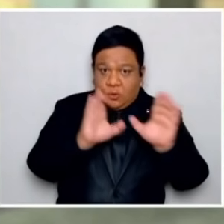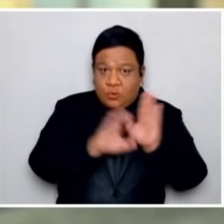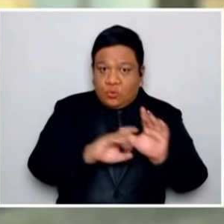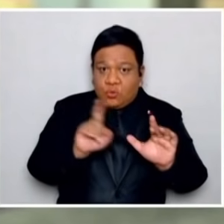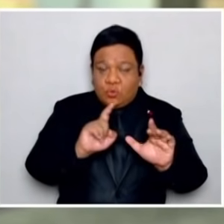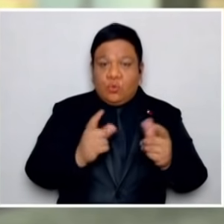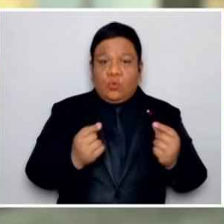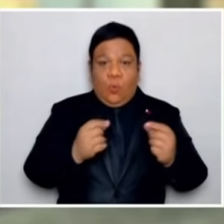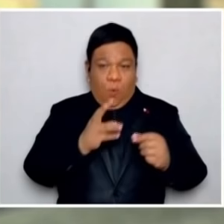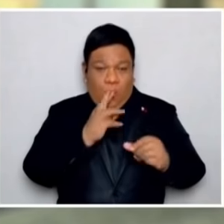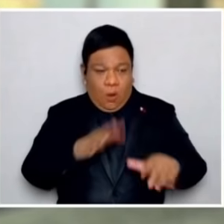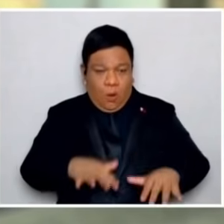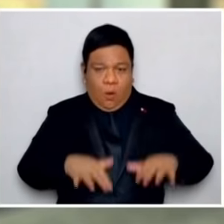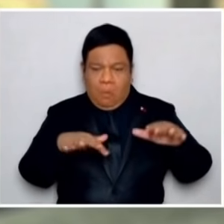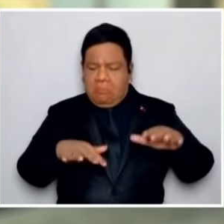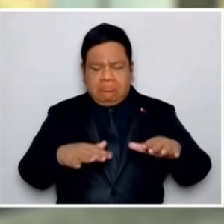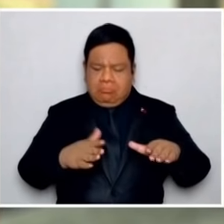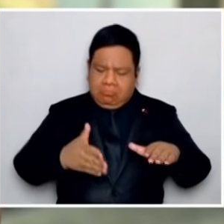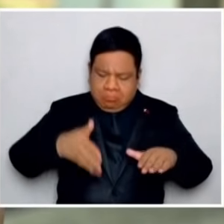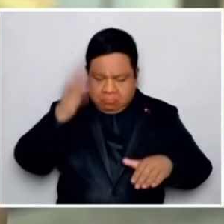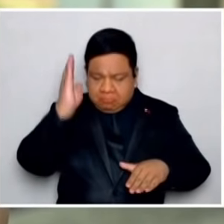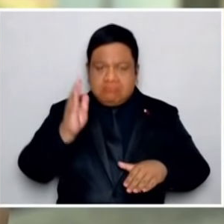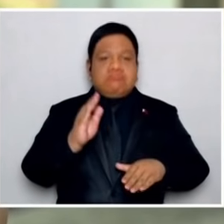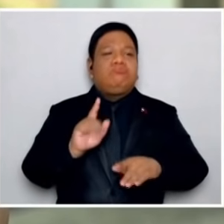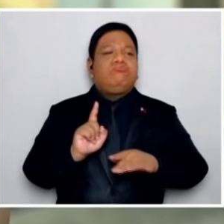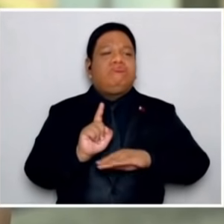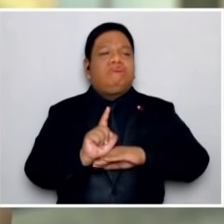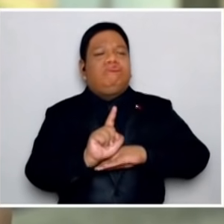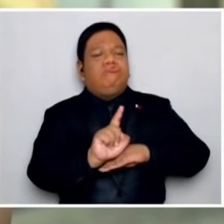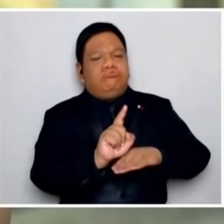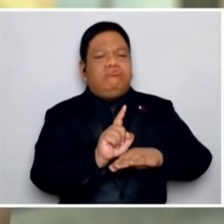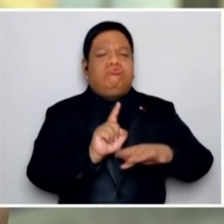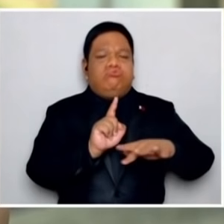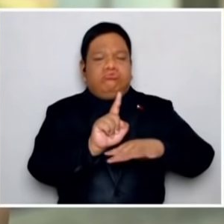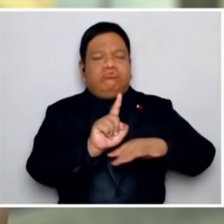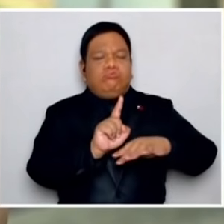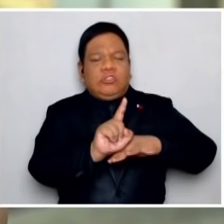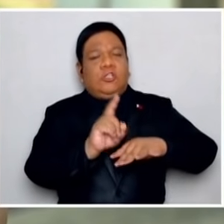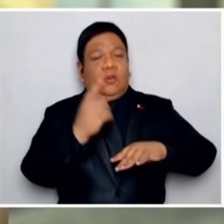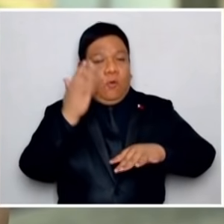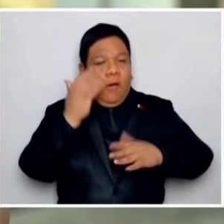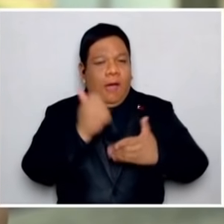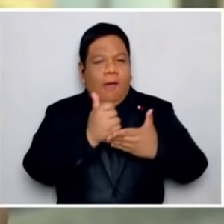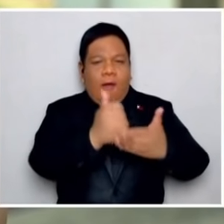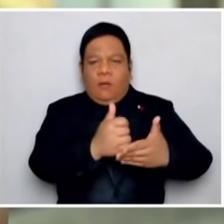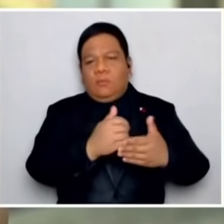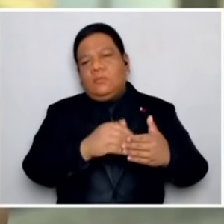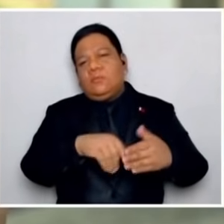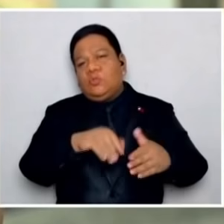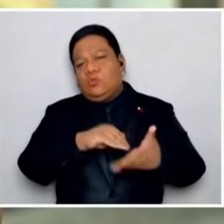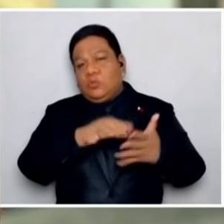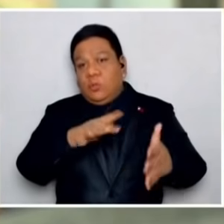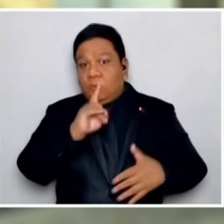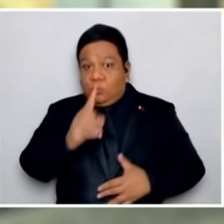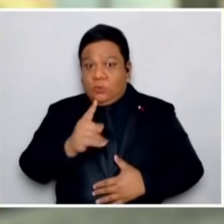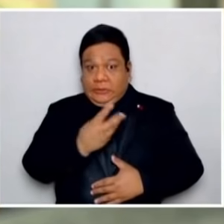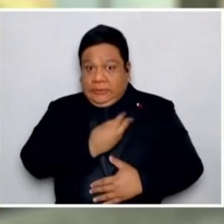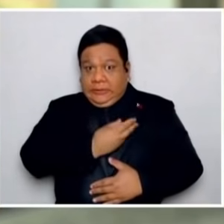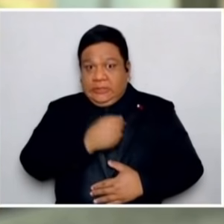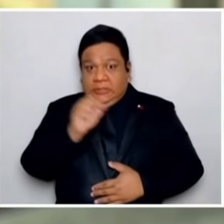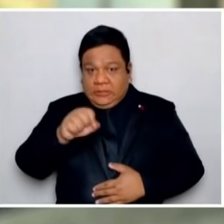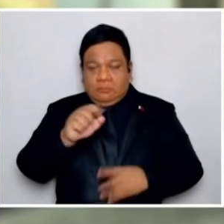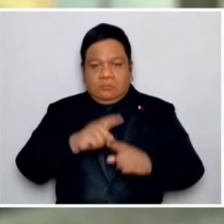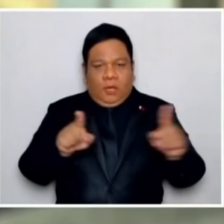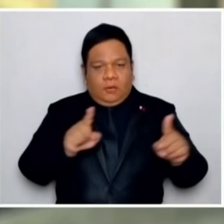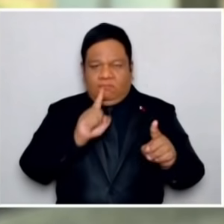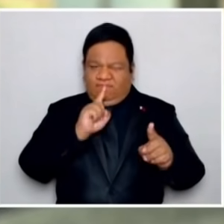para gampanan ang kanilang tungkulin sa mga mag-aaral. Aminadong nakaramdam din sila ng takot, pero sa huli, mas matimbang sa kanila